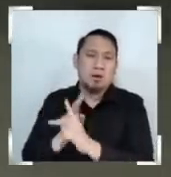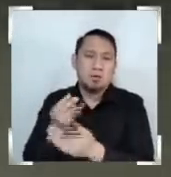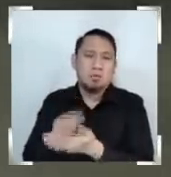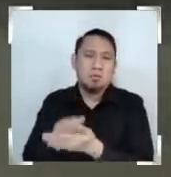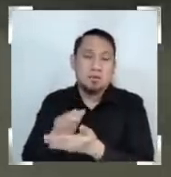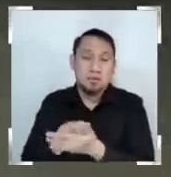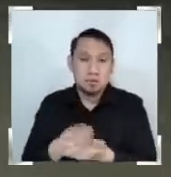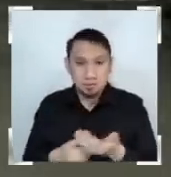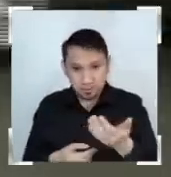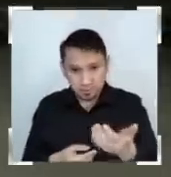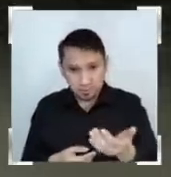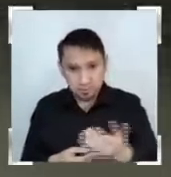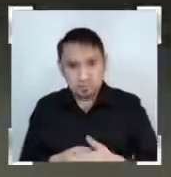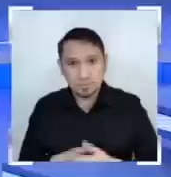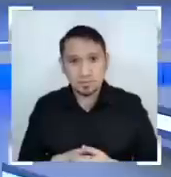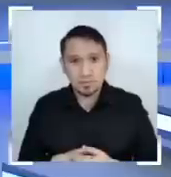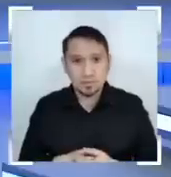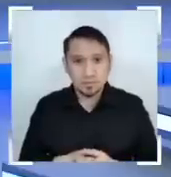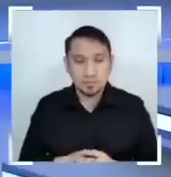Jamie Santos, ang inyong saksi.